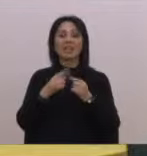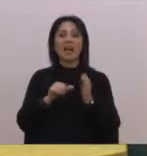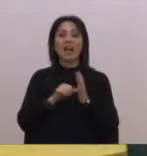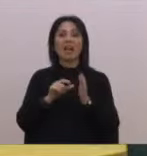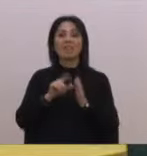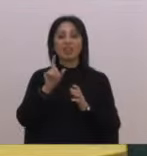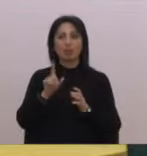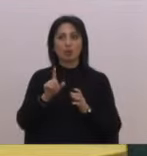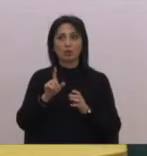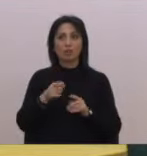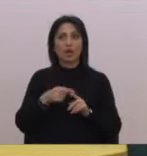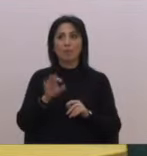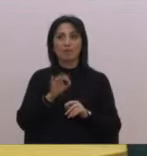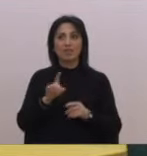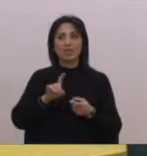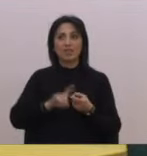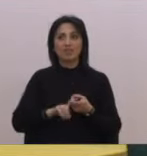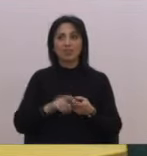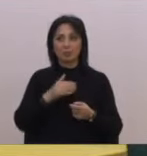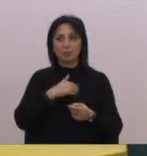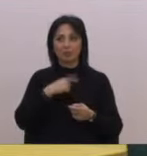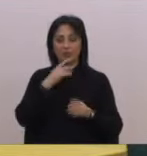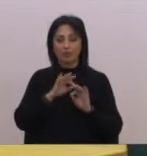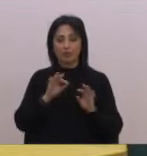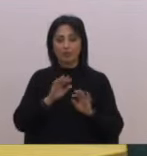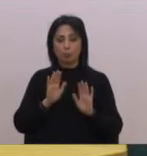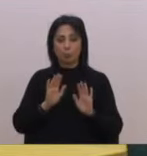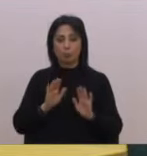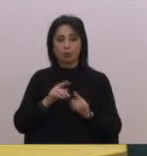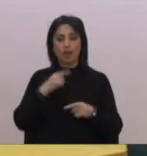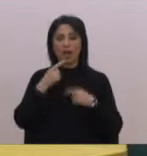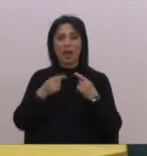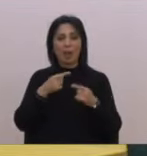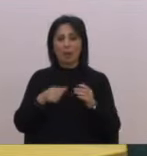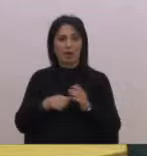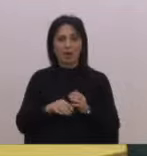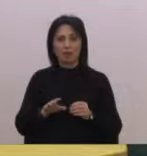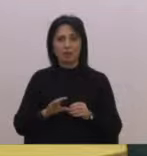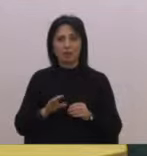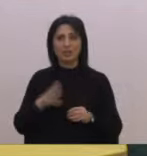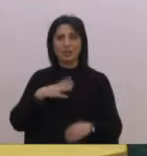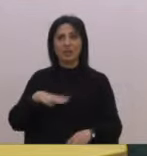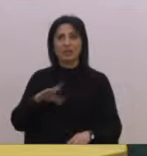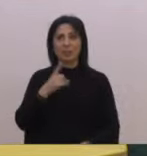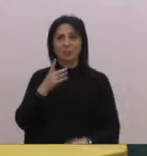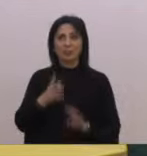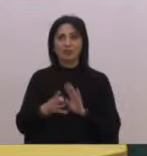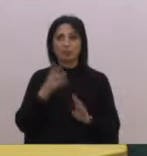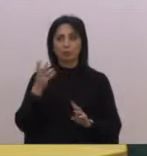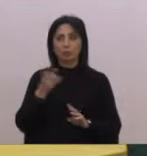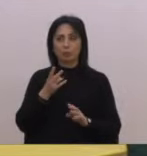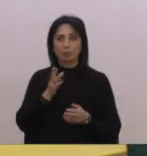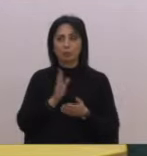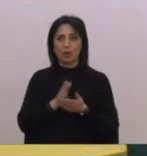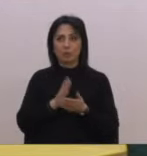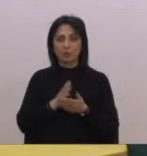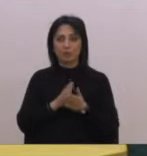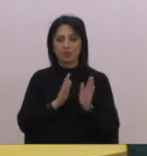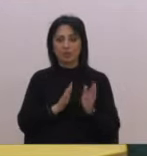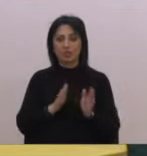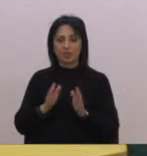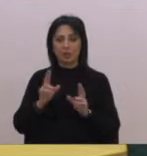ინვესტორსო. Ოღონდ ამასთან დაკავშირებით მინდა აღნიშნო, რომ მხოლოდ ლაპარაკი არ შველეს. ქვეყანაში პირველ რიგში უნდა არსებობდეს